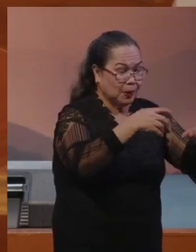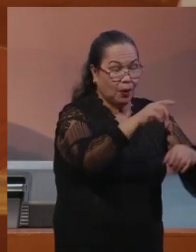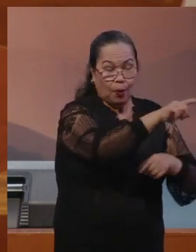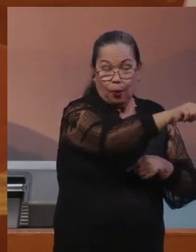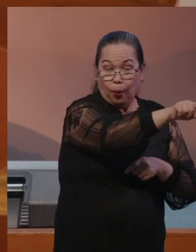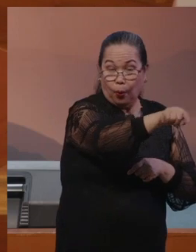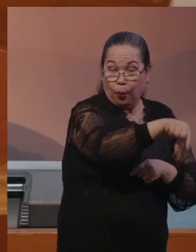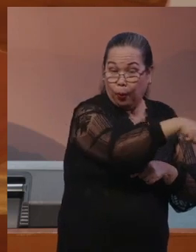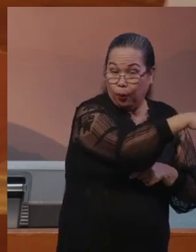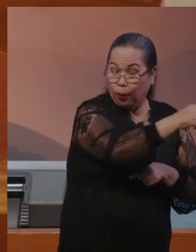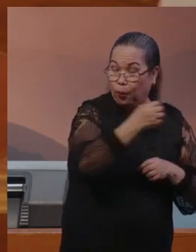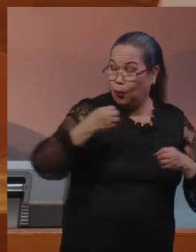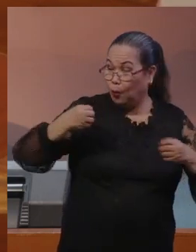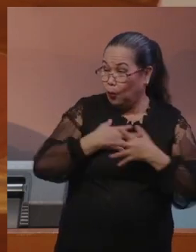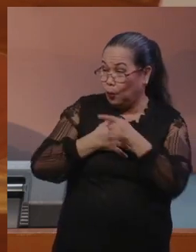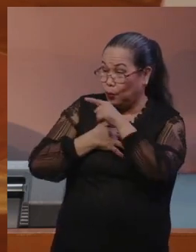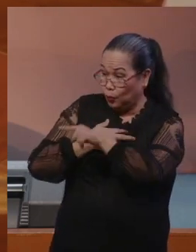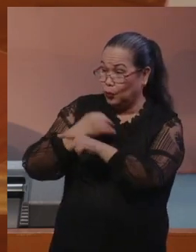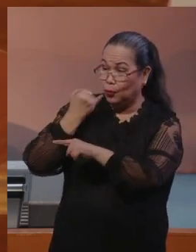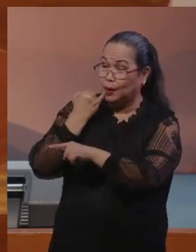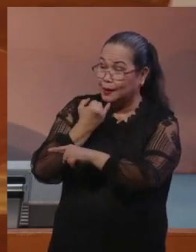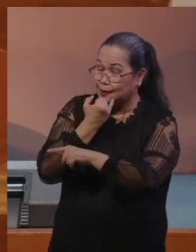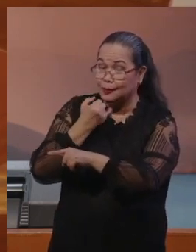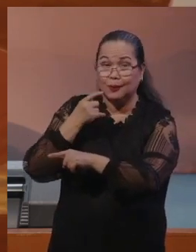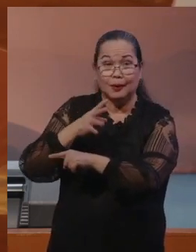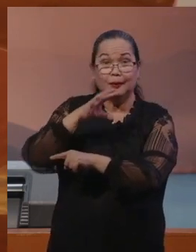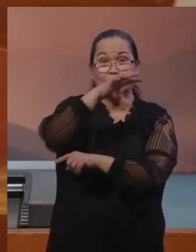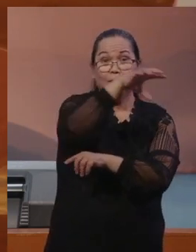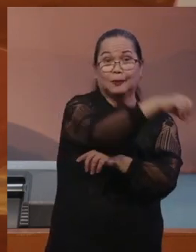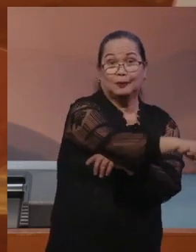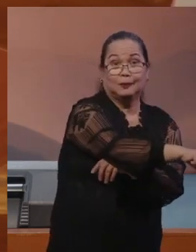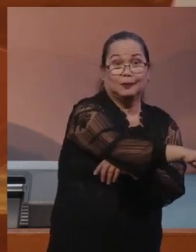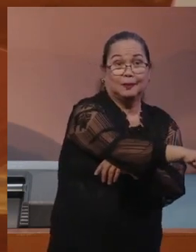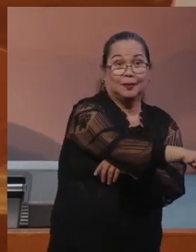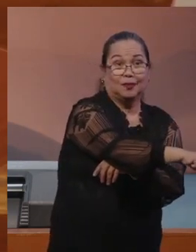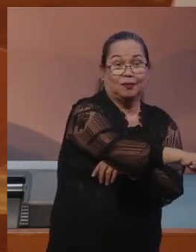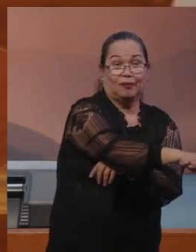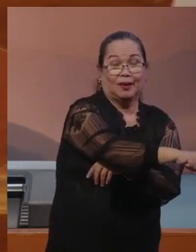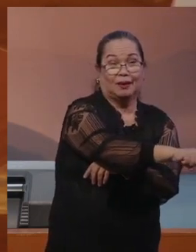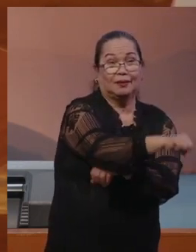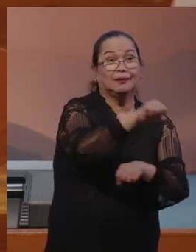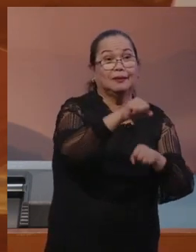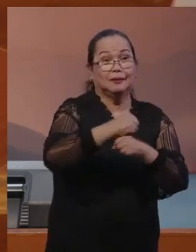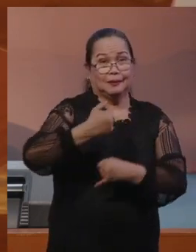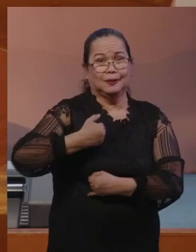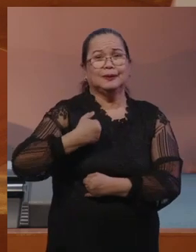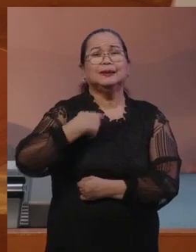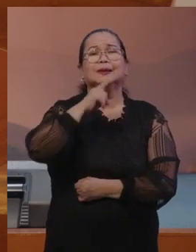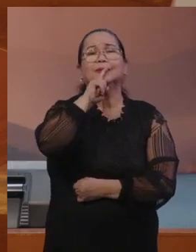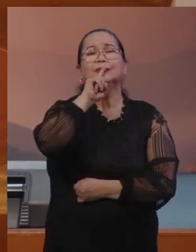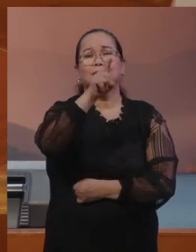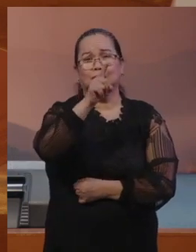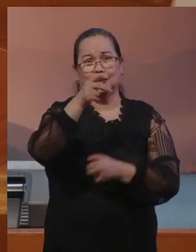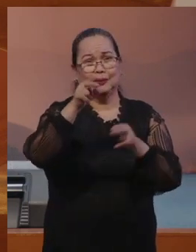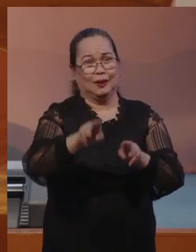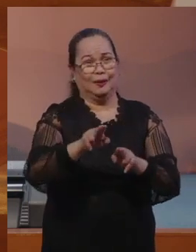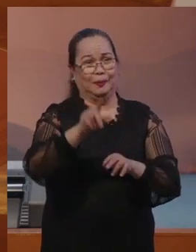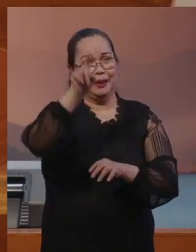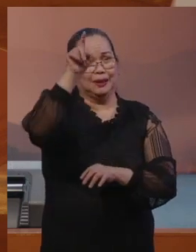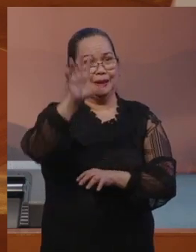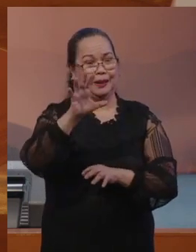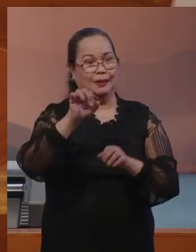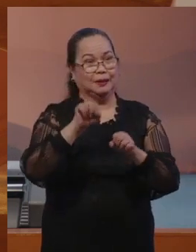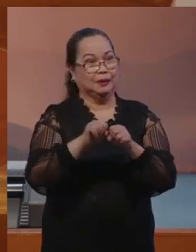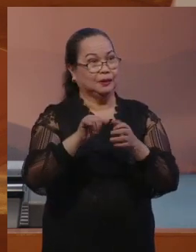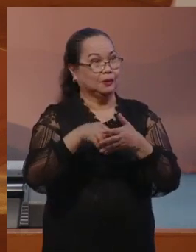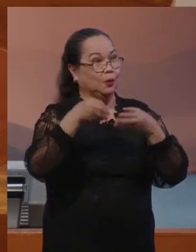be in the hearts of those, of the nations that you will occupy. Na-confirm ni Joshua, nagkatotoo na ang sinabi ng Panginoon,